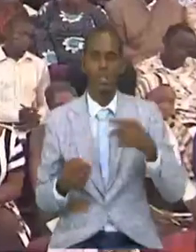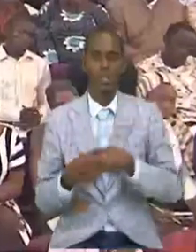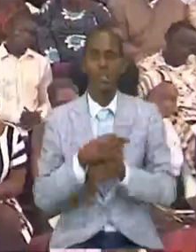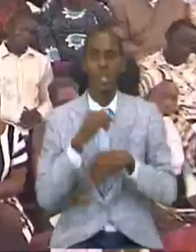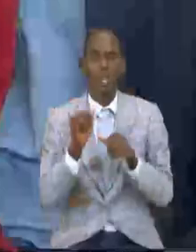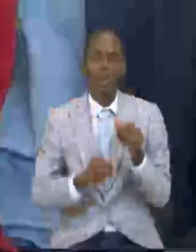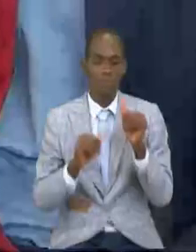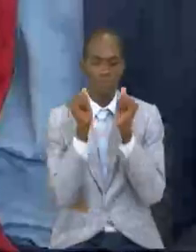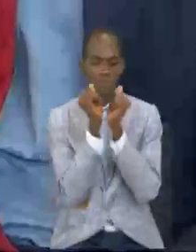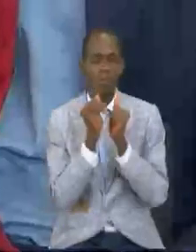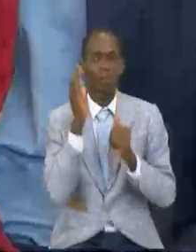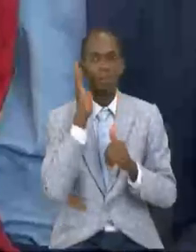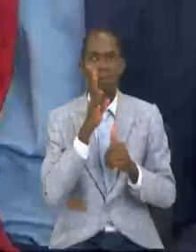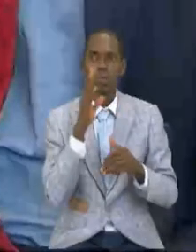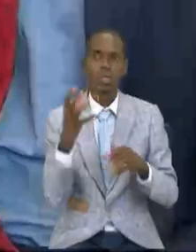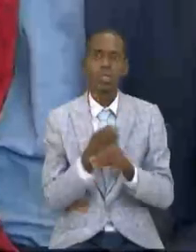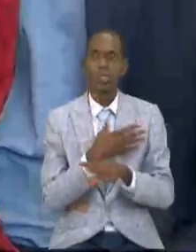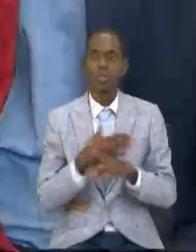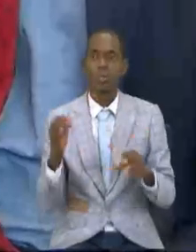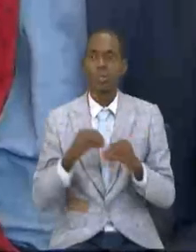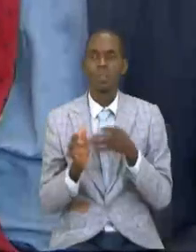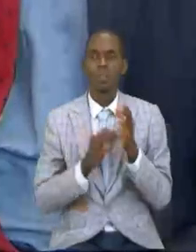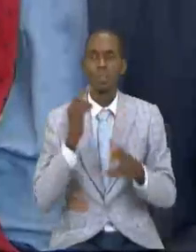Toute chaîne sera brisée.